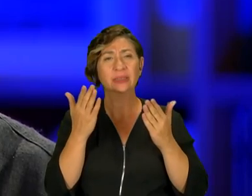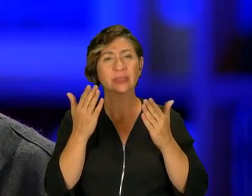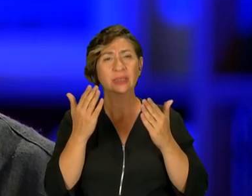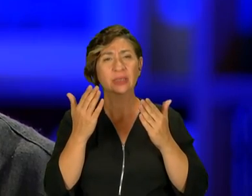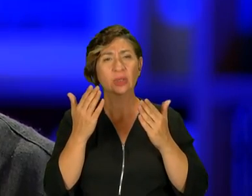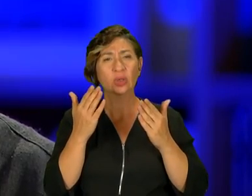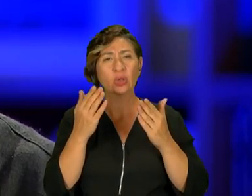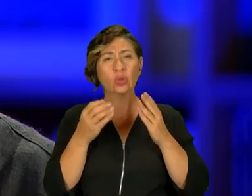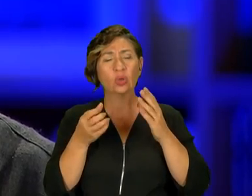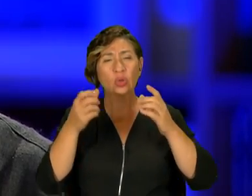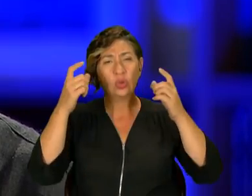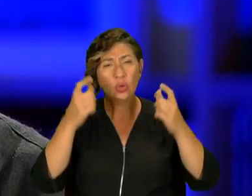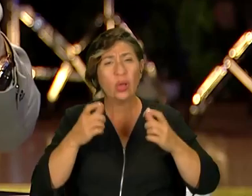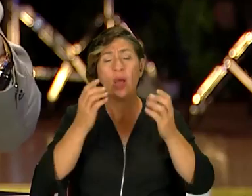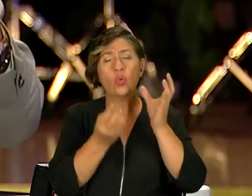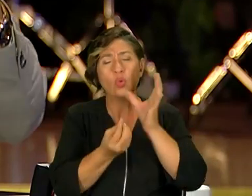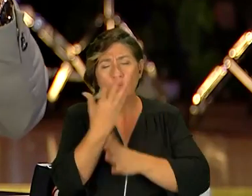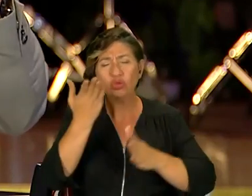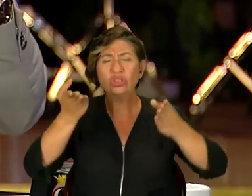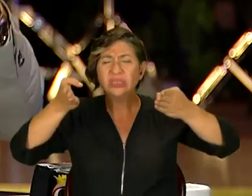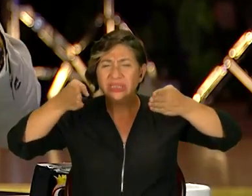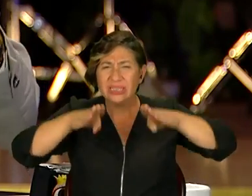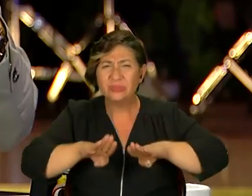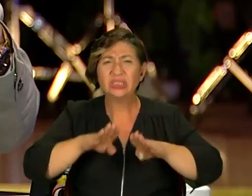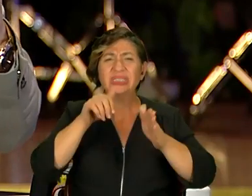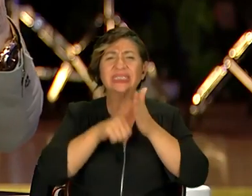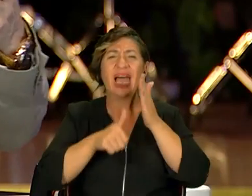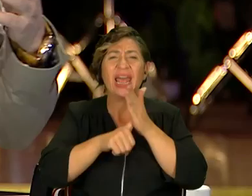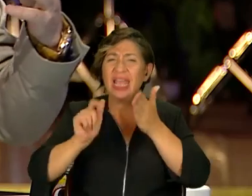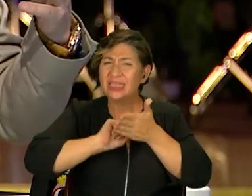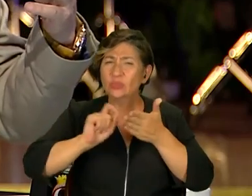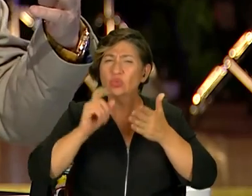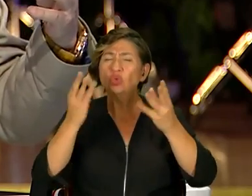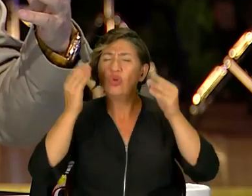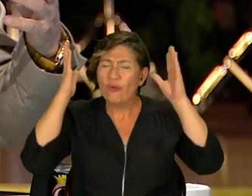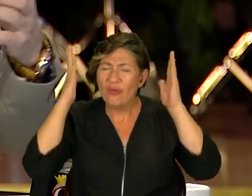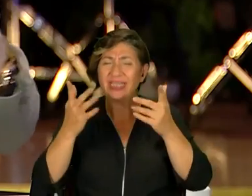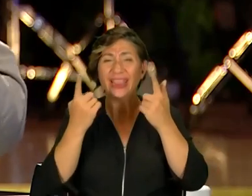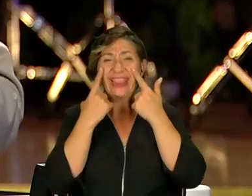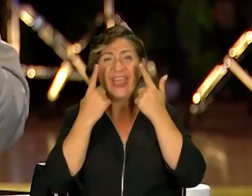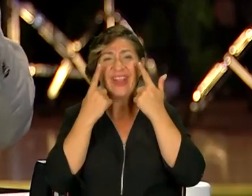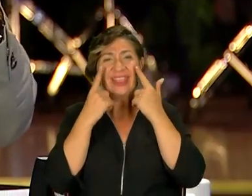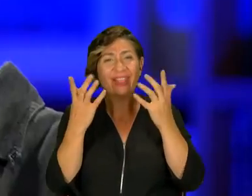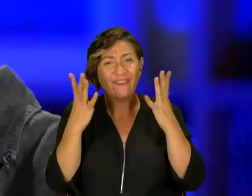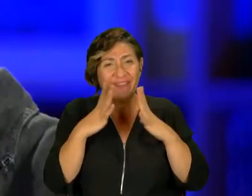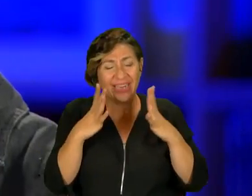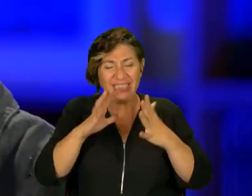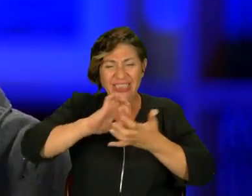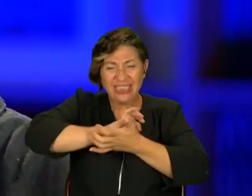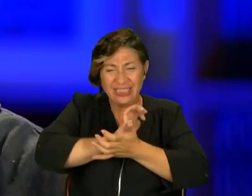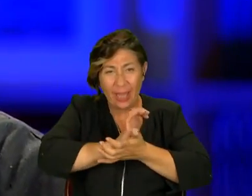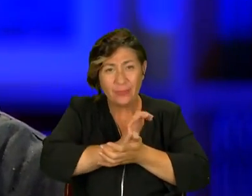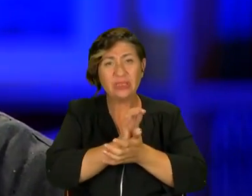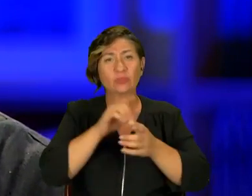üzerinde kurulmuş, yıkılmış, tarihi yazılmış, bu kadar üzerinden geçilmiş,